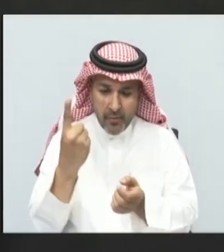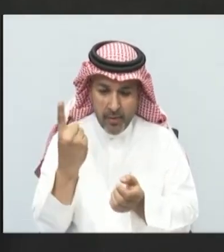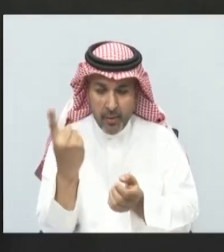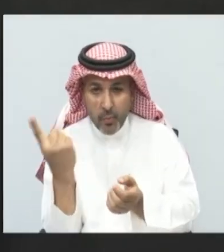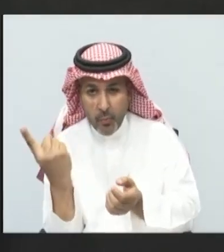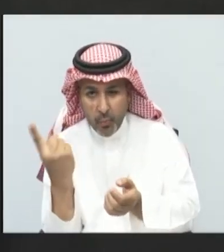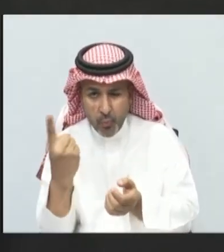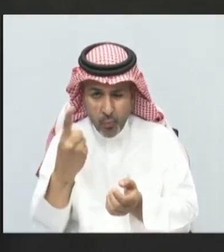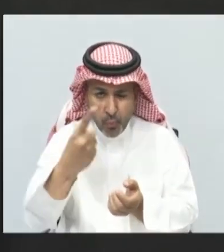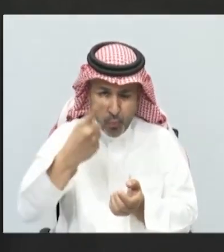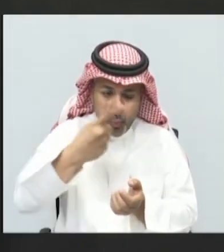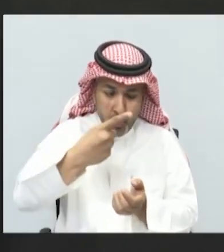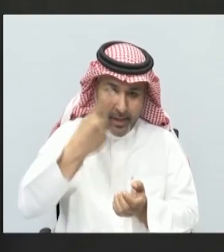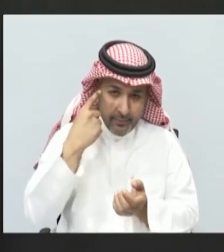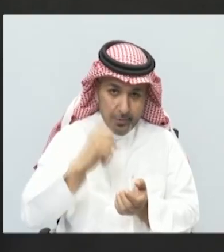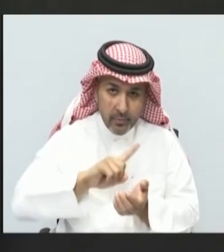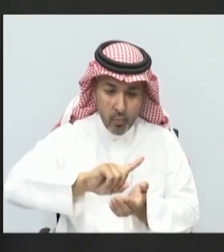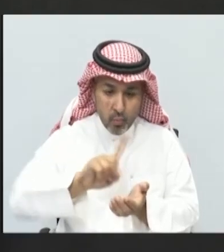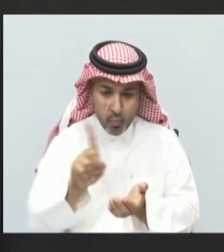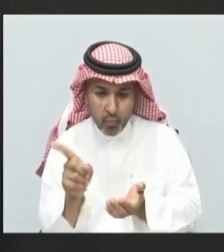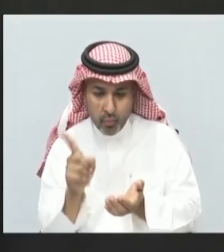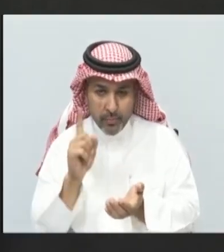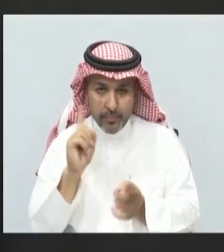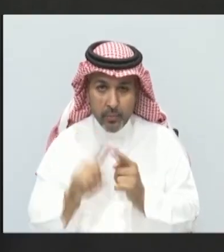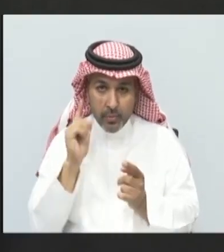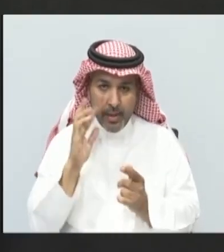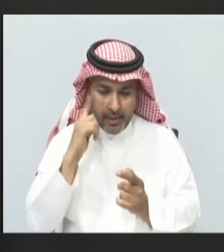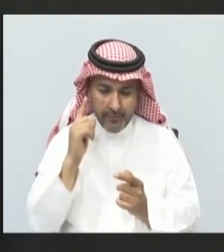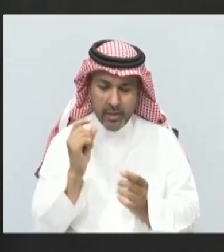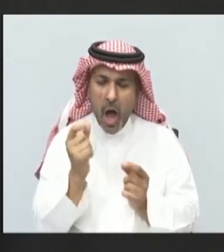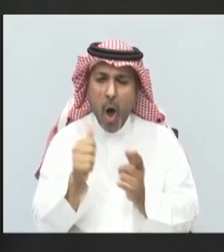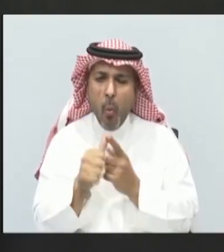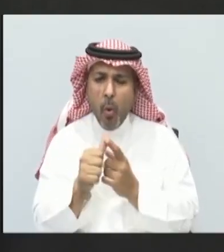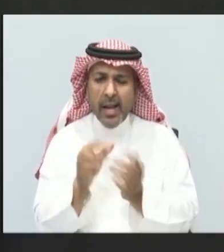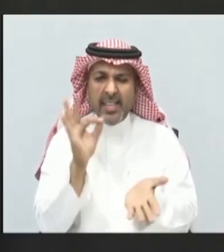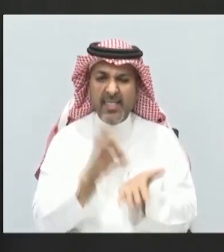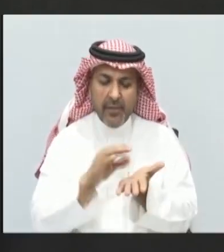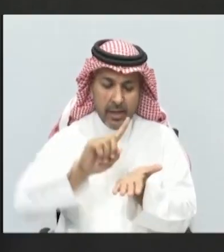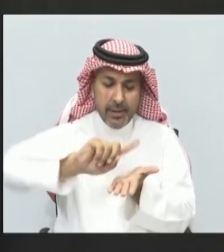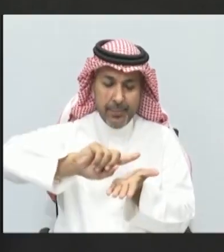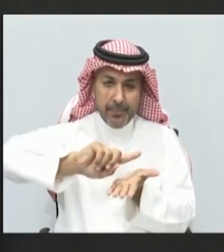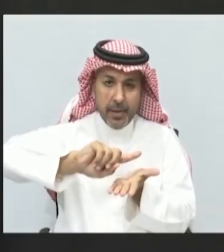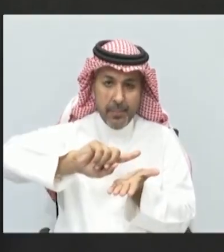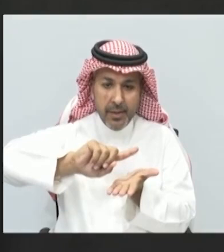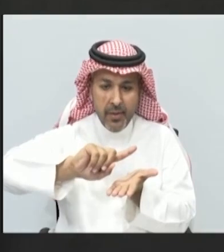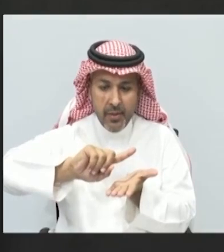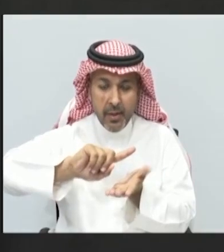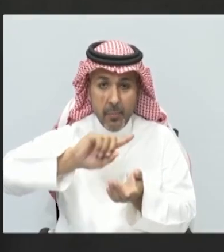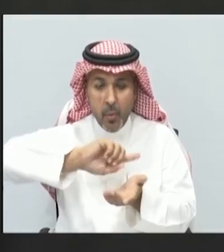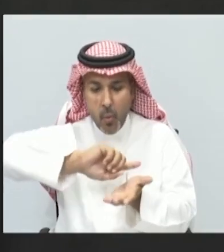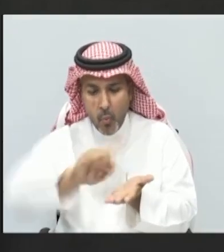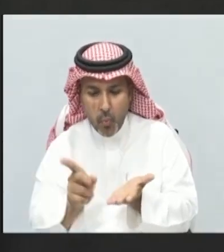اسلوب حركه السياره وكيف السياره تستطيع ان تسبق لا بد لنا ان نتعلم قوانين اساسيه في الفيزياء لذلك سمي الباب